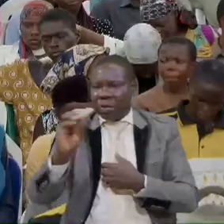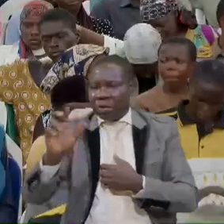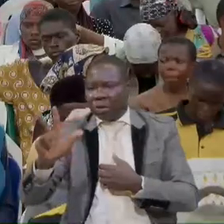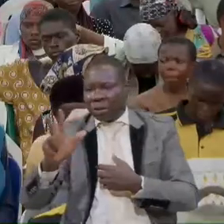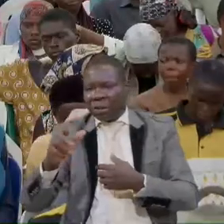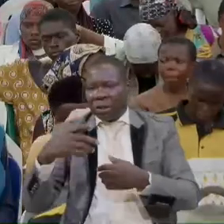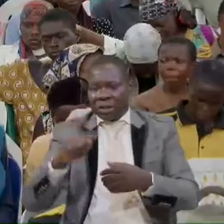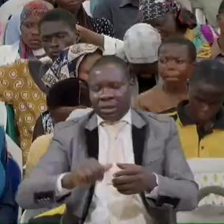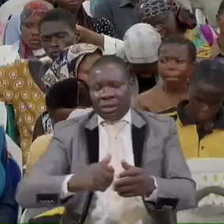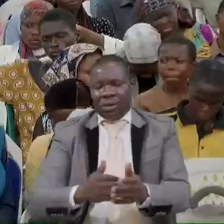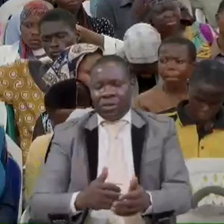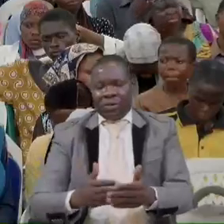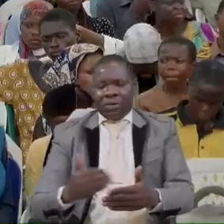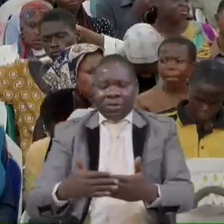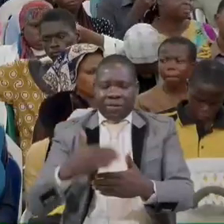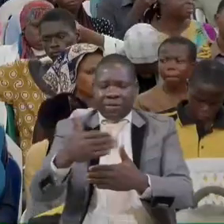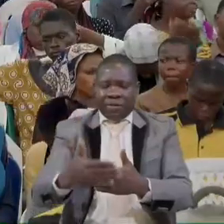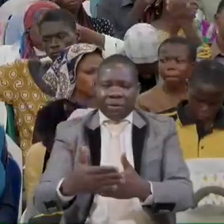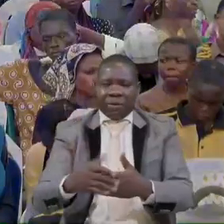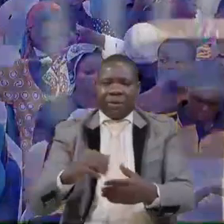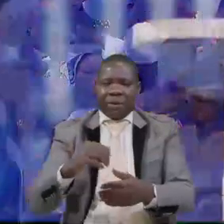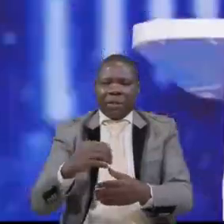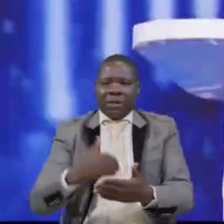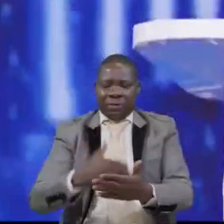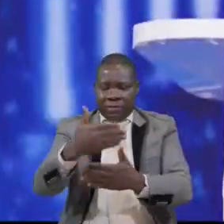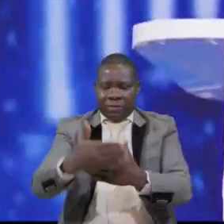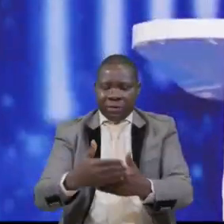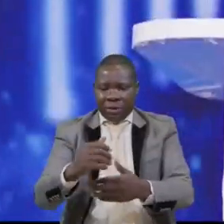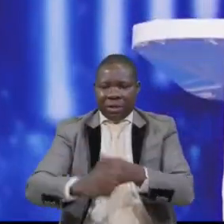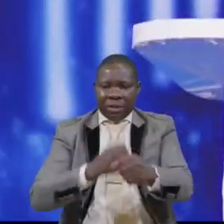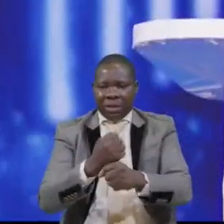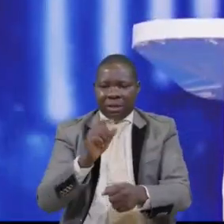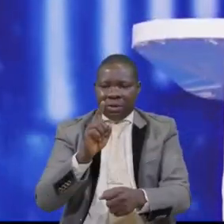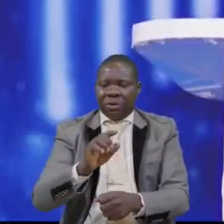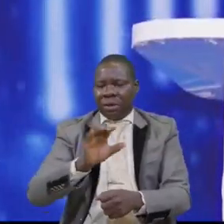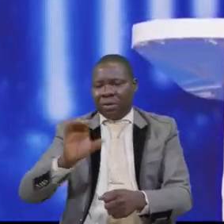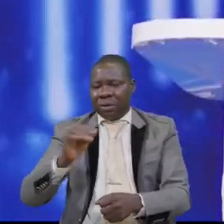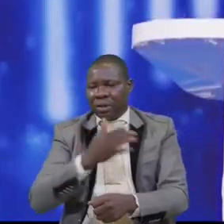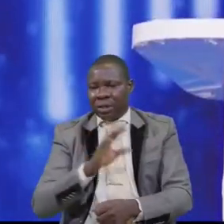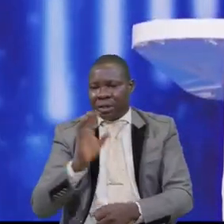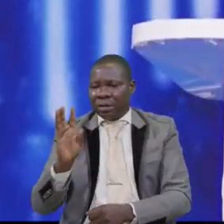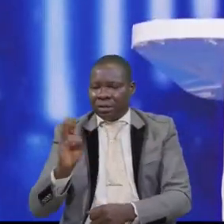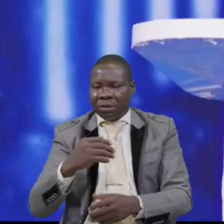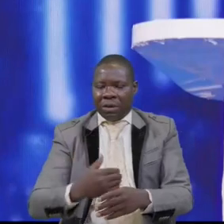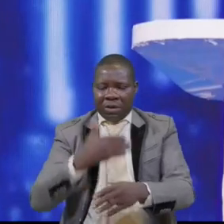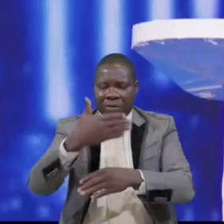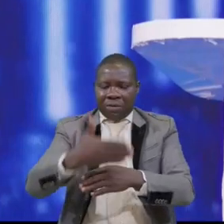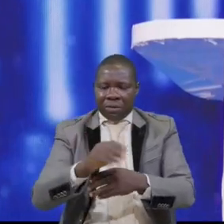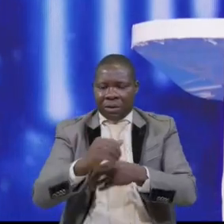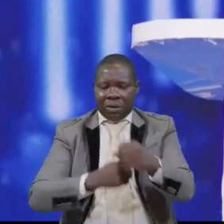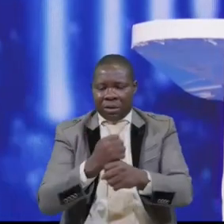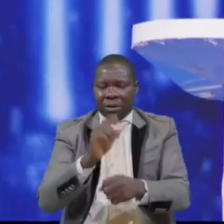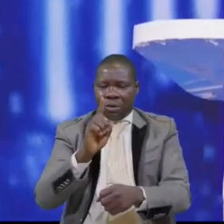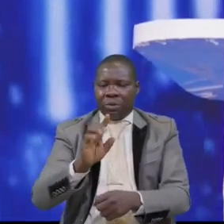Ça fera 106 l'année qui suit. Ça sera 110. Ce type